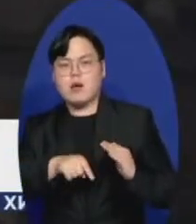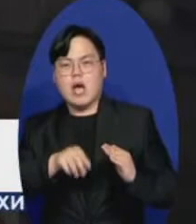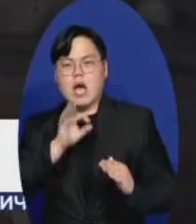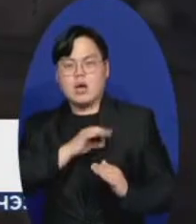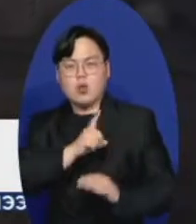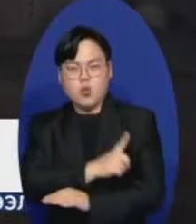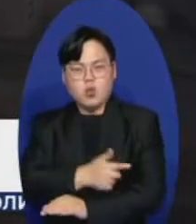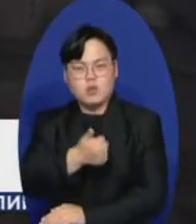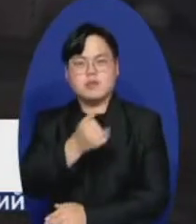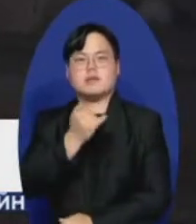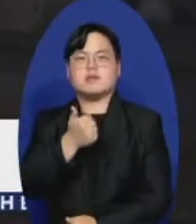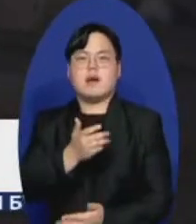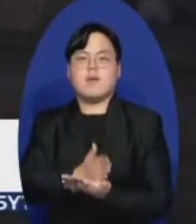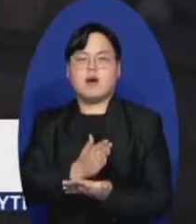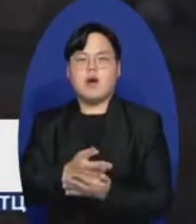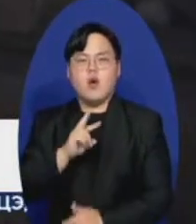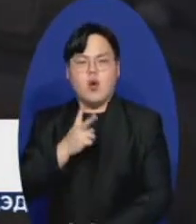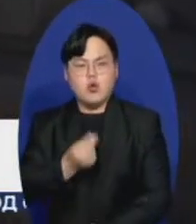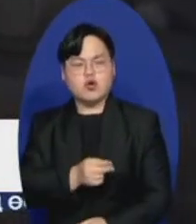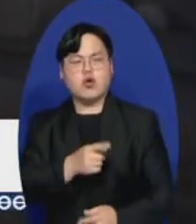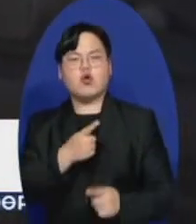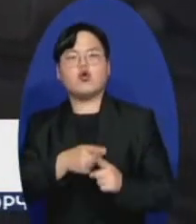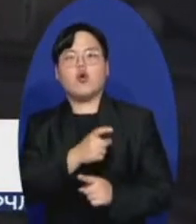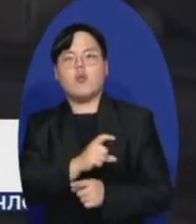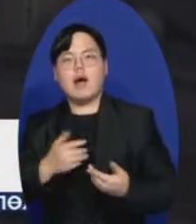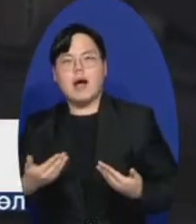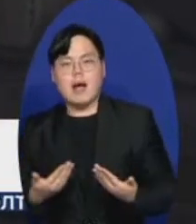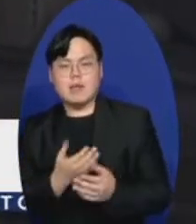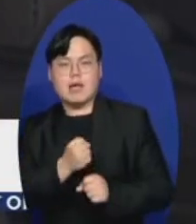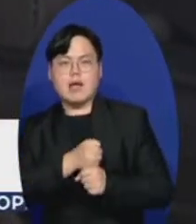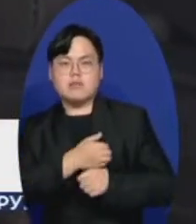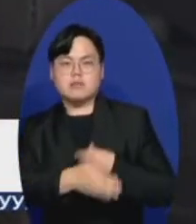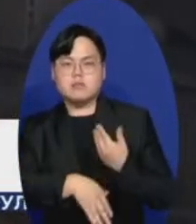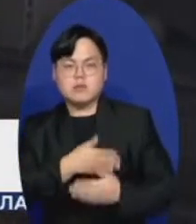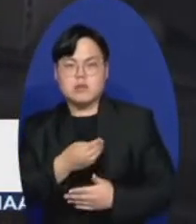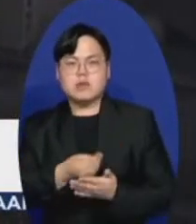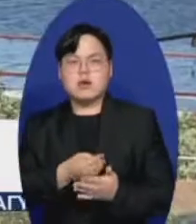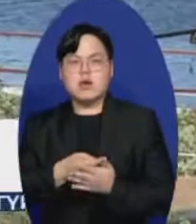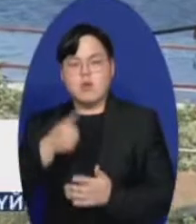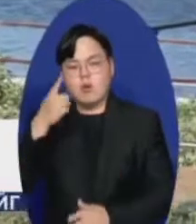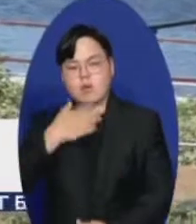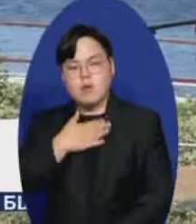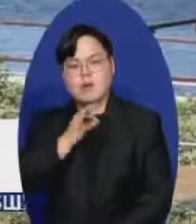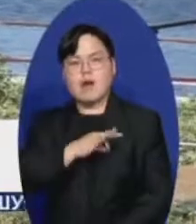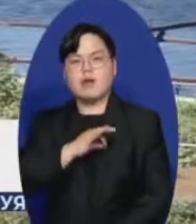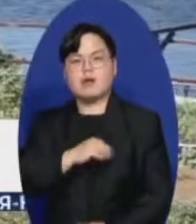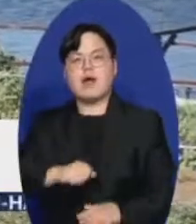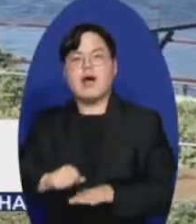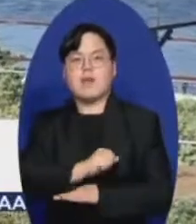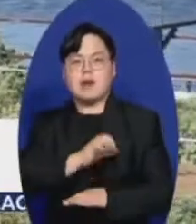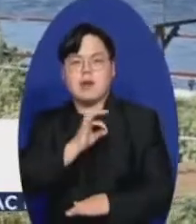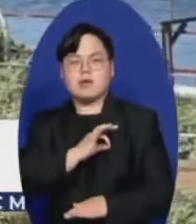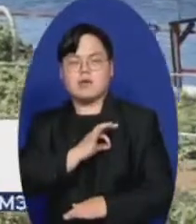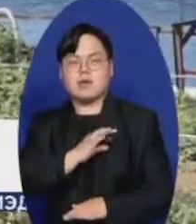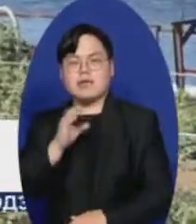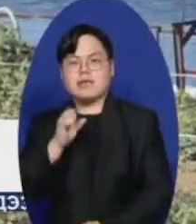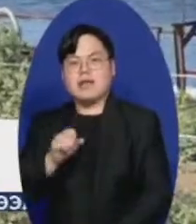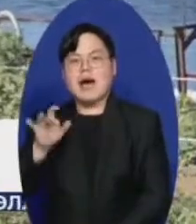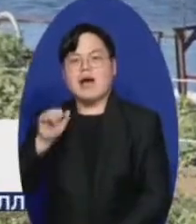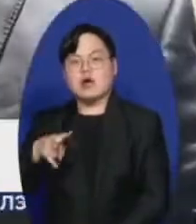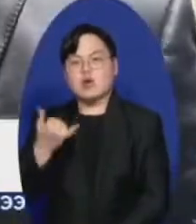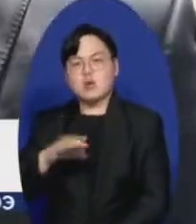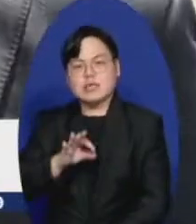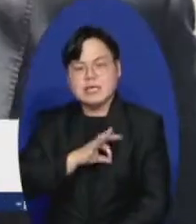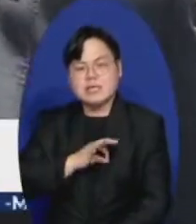давуу зүйлүүд агүй олон байна. Яг орон нутгаас ажиллаж таваад ажиллаж байна. Таван цаасаа болоод орон нутгатаа шингээгээд юм хийж чинь. Тэгээд саар тушаа усаа ашиглаж